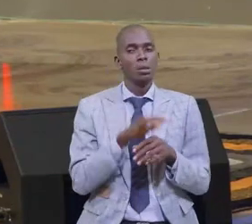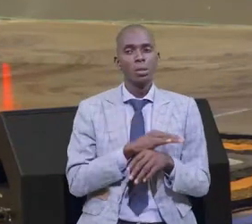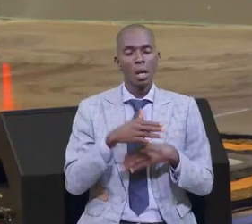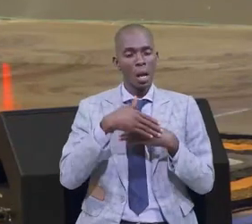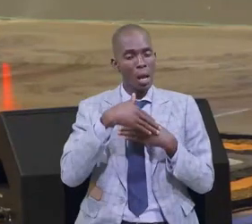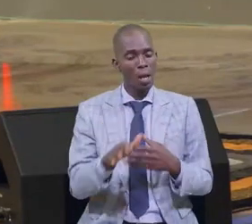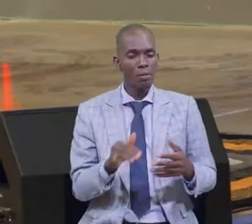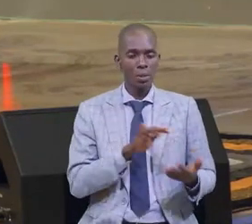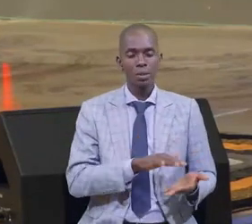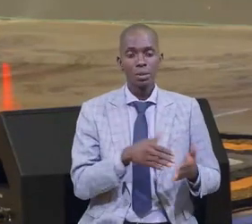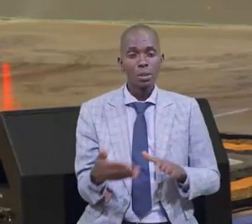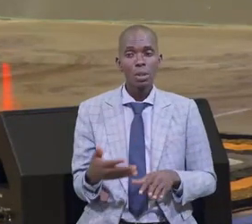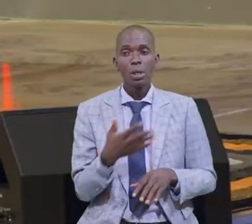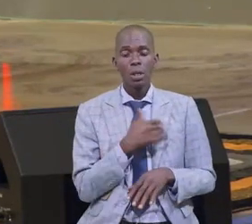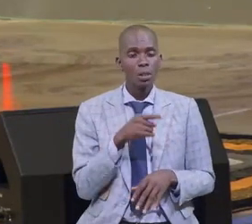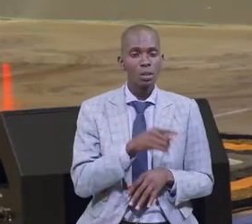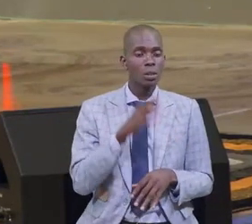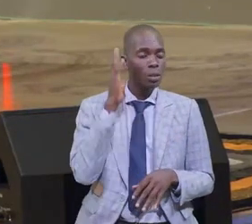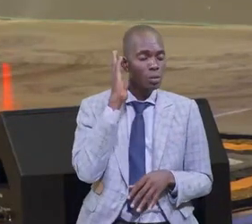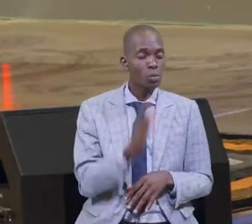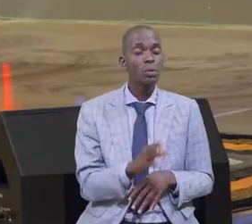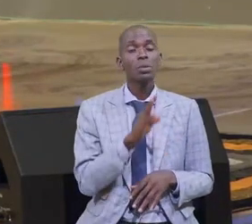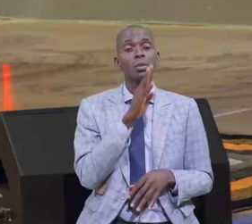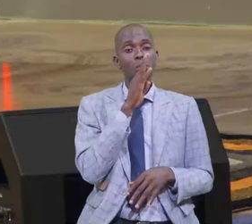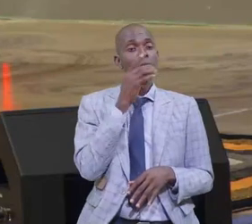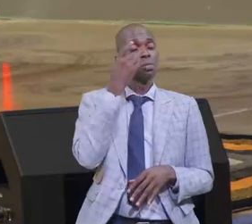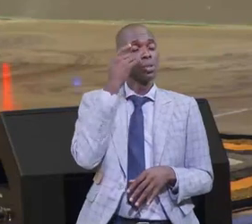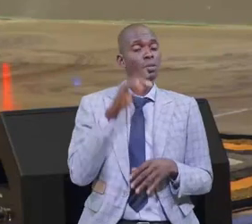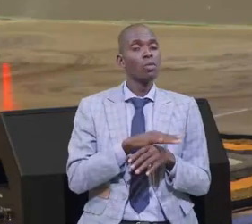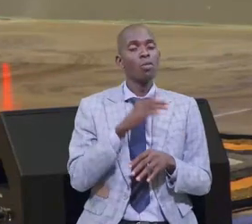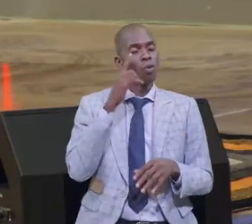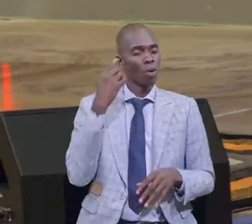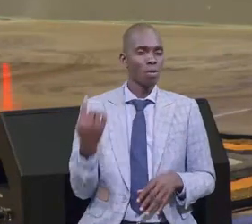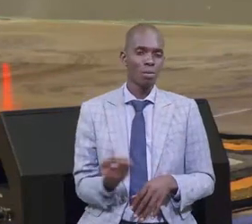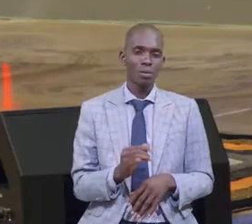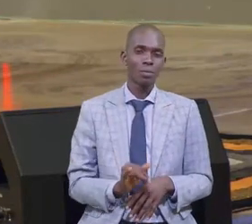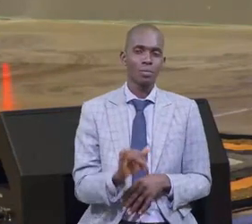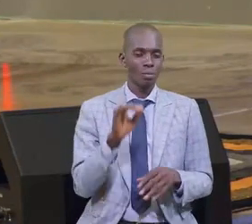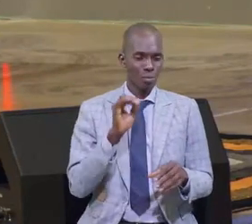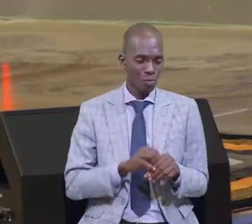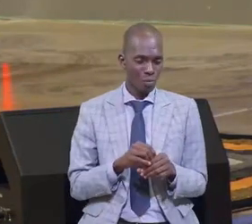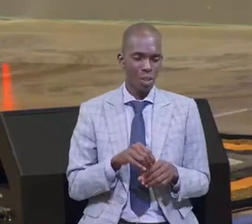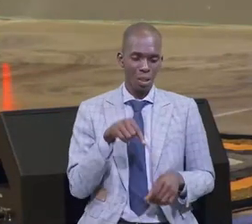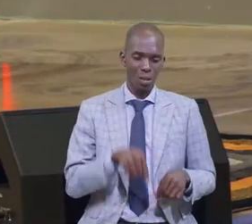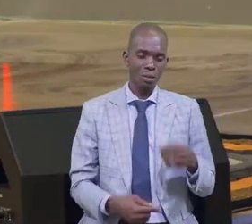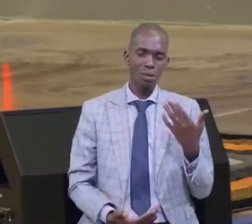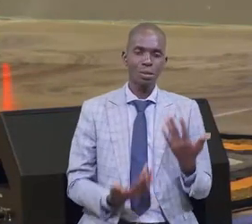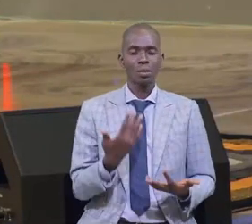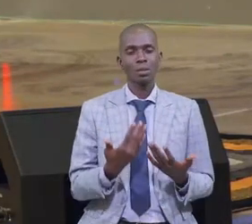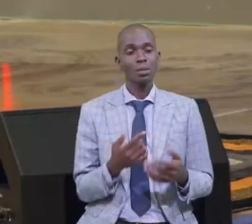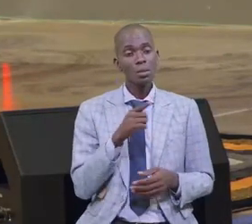Après la mort, ils seront conscients. Ils seront conscients pour toujours en